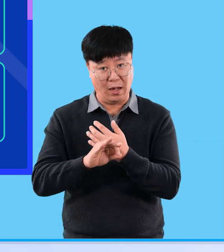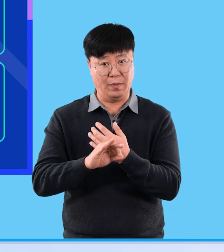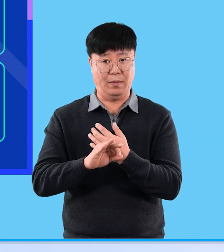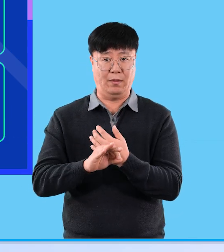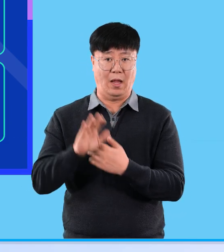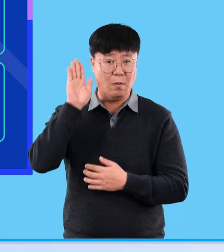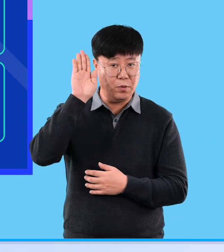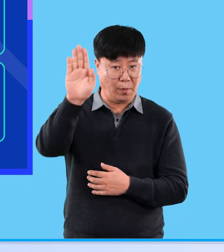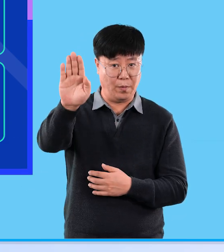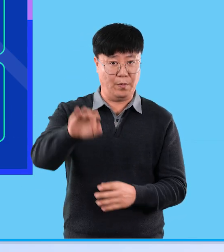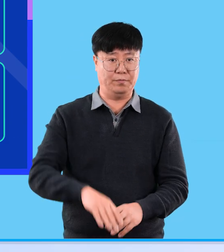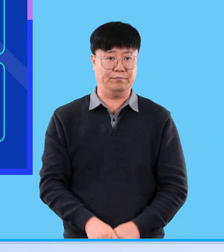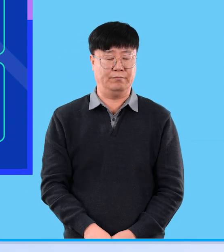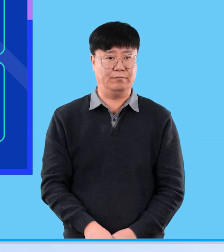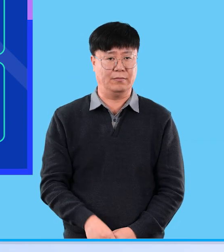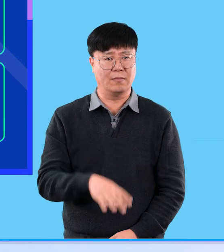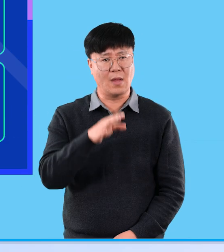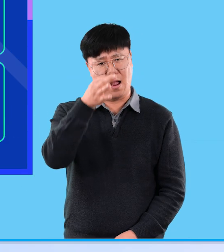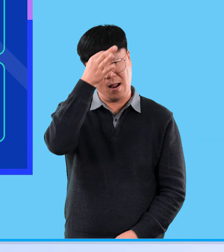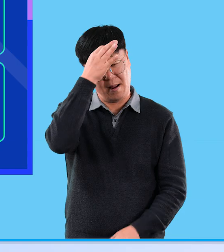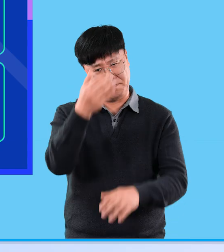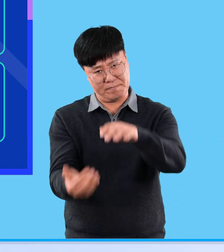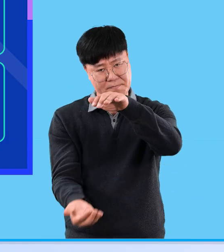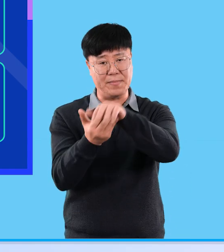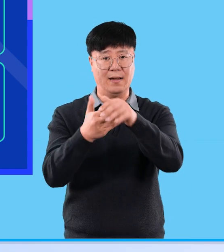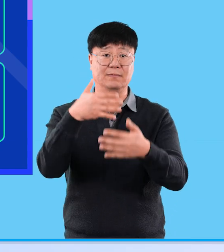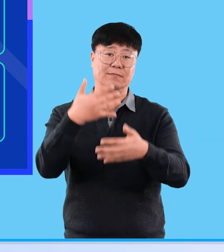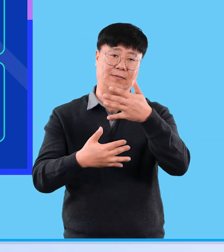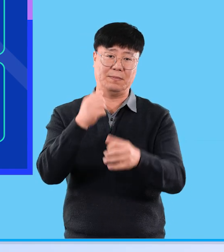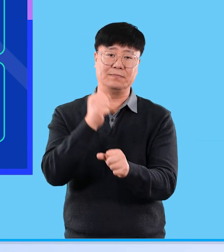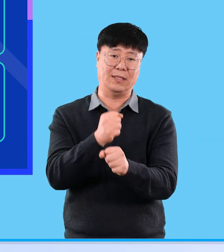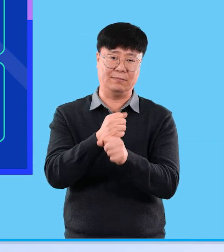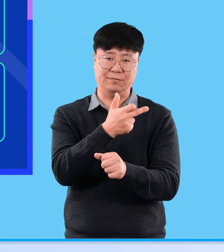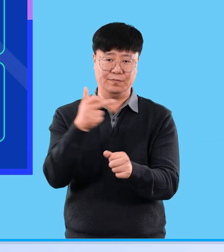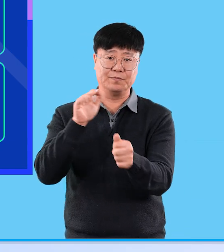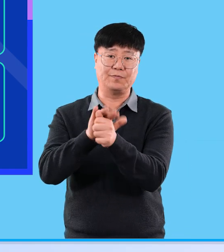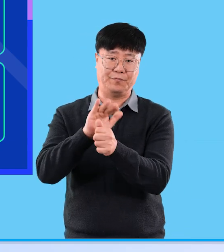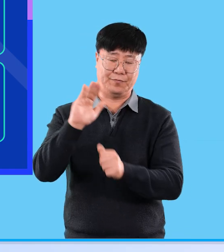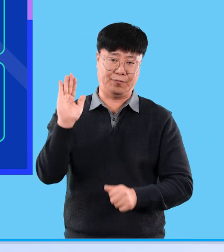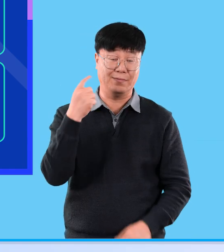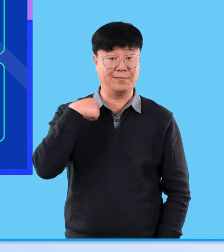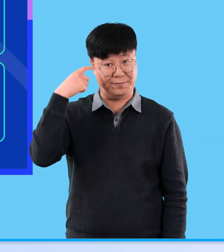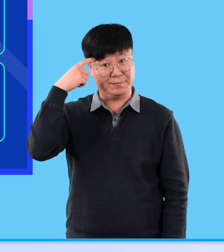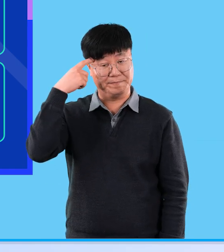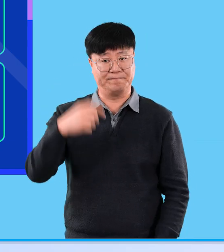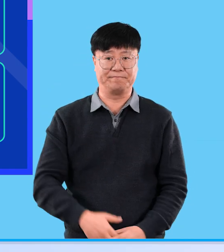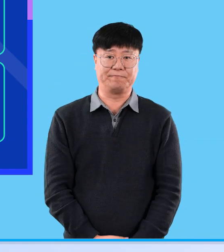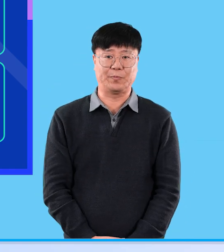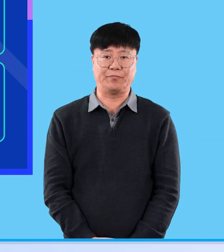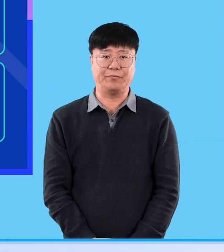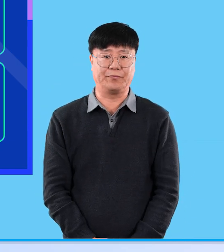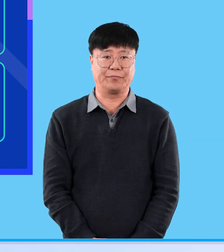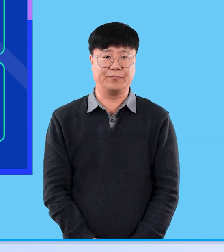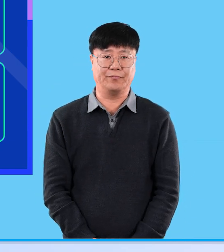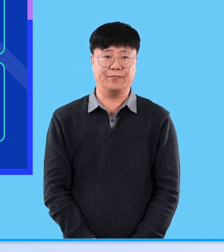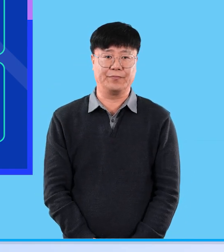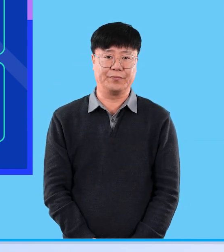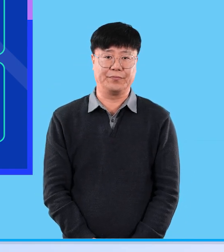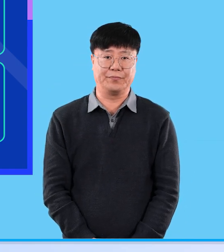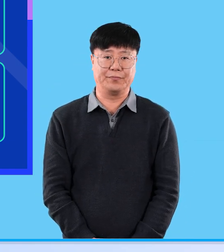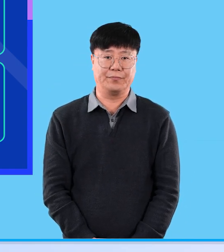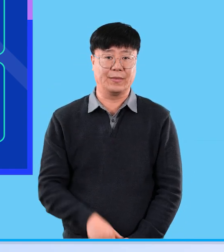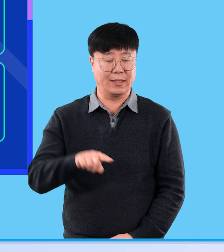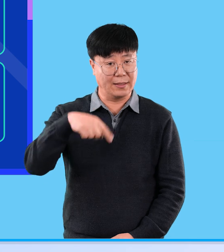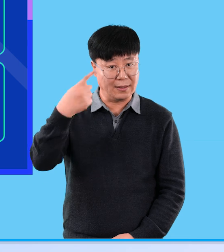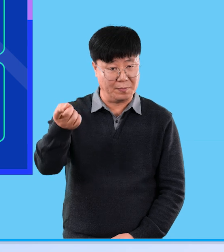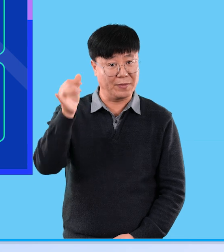놓으시게 되면은 앞으로 좋은 퀄리티 있는 영상 만드는데 큰 도움이 될 거라고 생각이 됩니다.